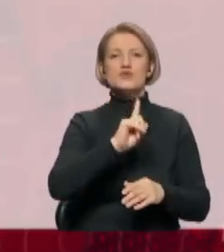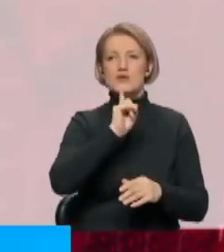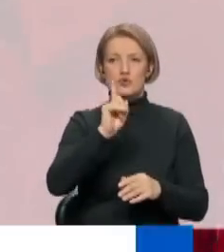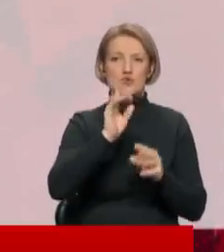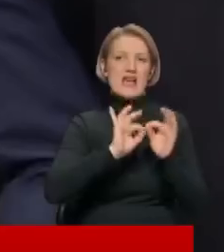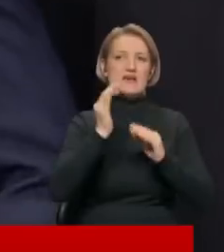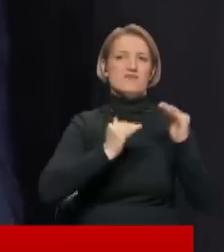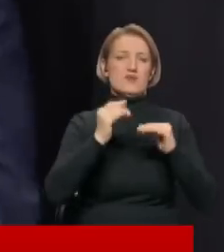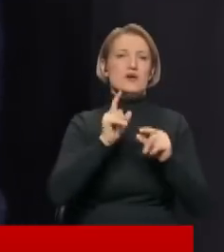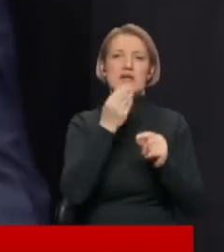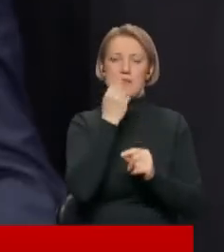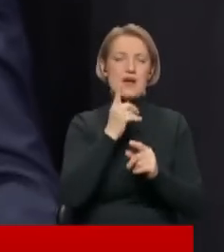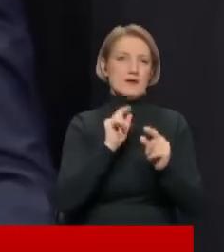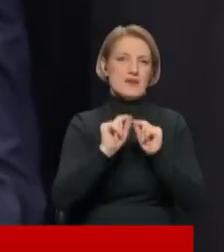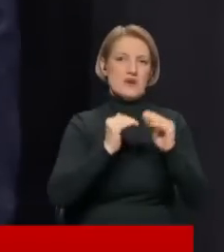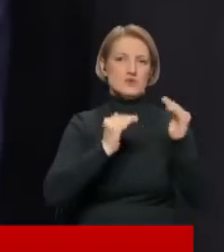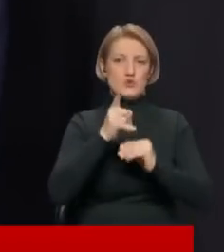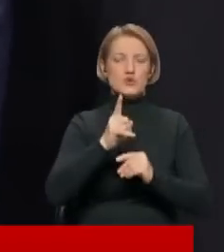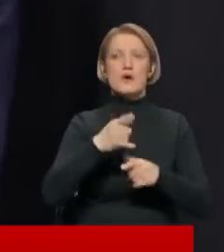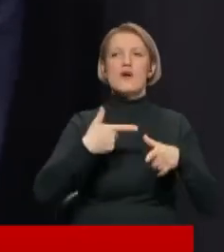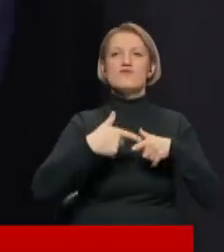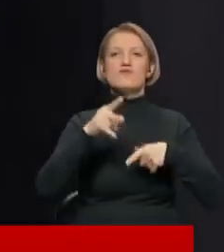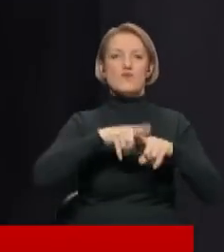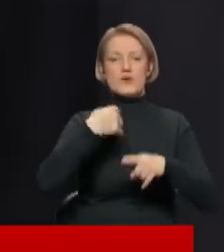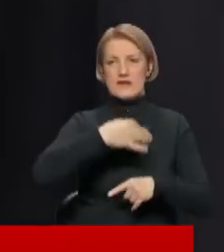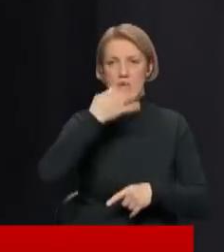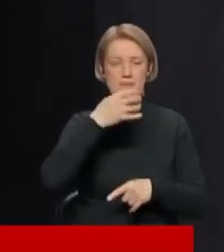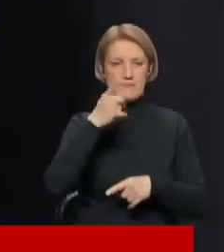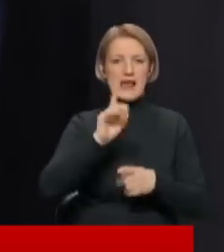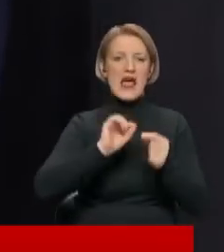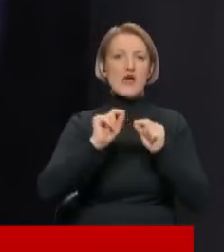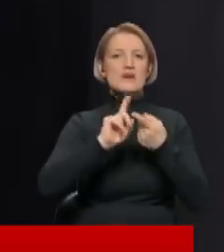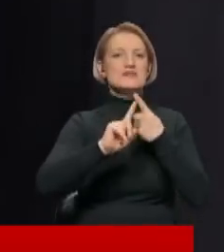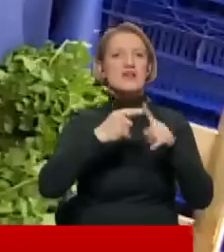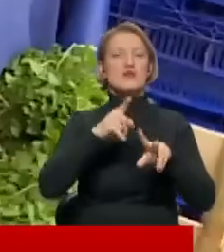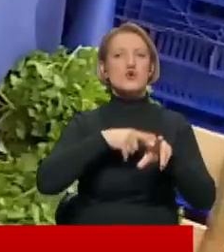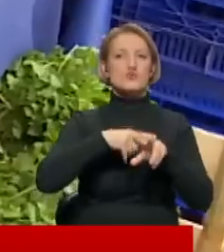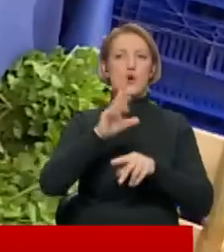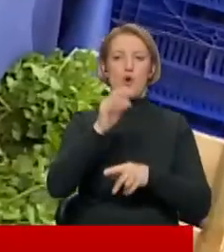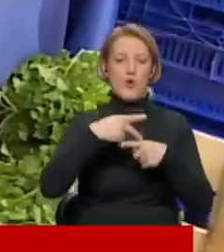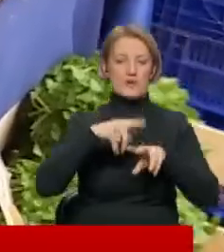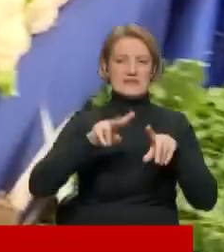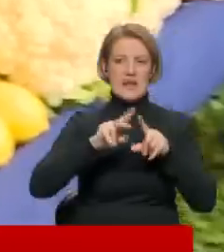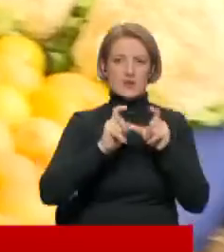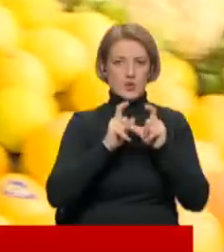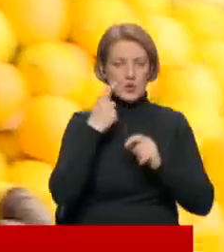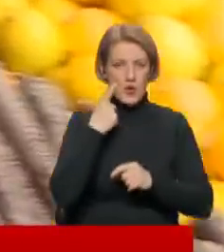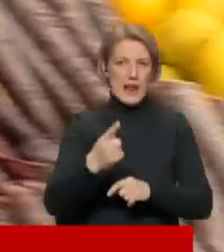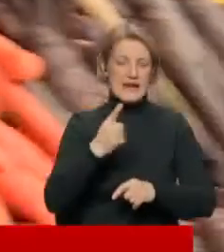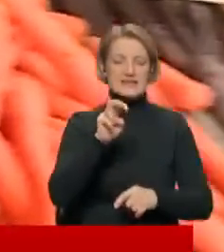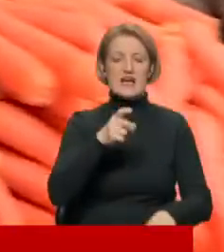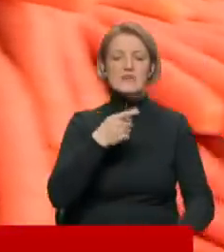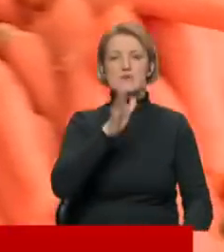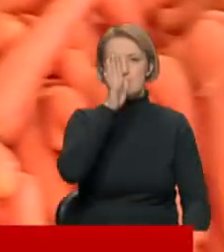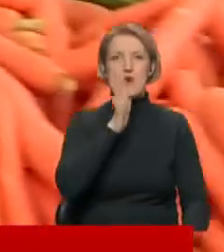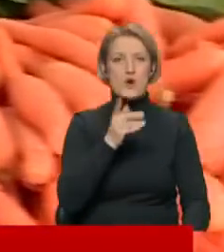Aşan gıda enflasyonu Fox Haber ekonomi ve siyaset yorumcusu Ozan gündoğdu'ya göre 8.506 liraya çıkarılan asgari ücret